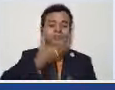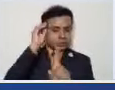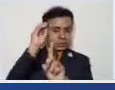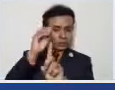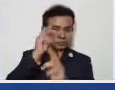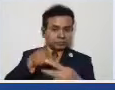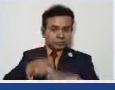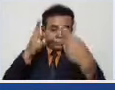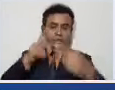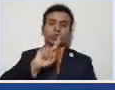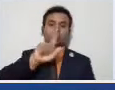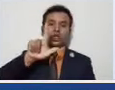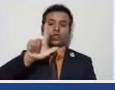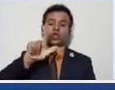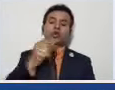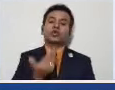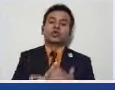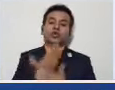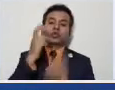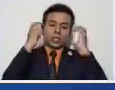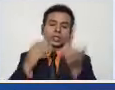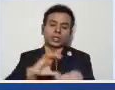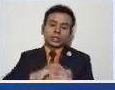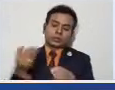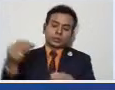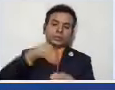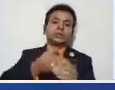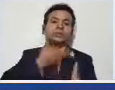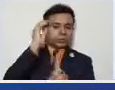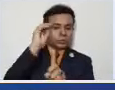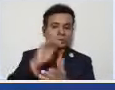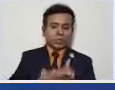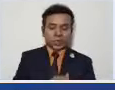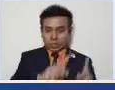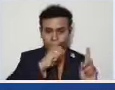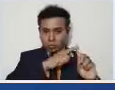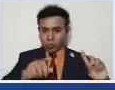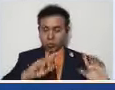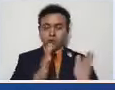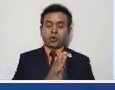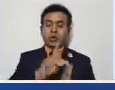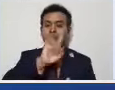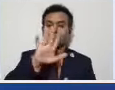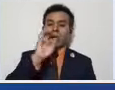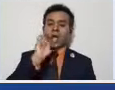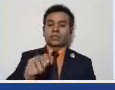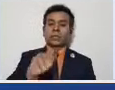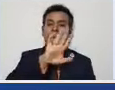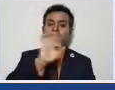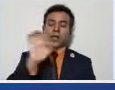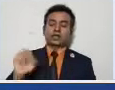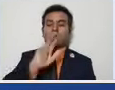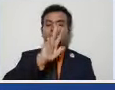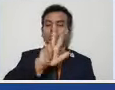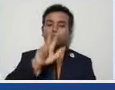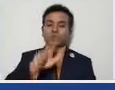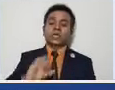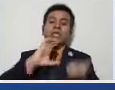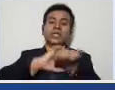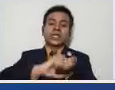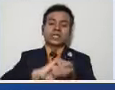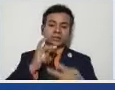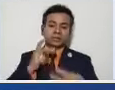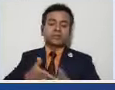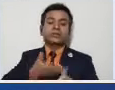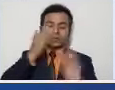39,05,612টি এবং নতুন করে আমাদের চিকিৎসক প্রশিক্ষণ নিয়েছে গত 24 ঘন্টায় 17 জন এবং আমাদের মুক্তপাটে হটলাইনে